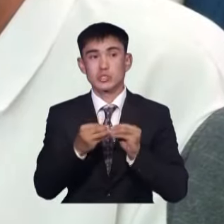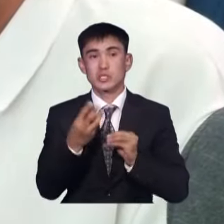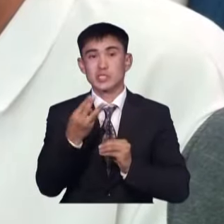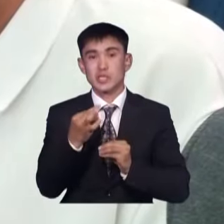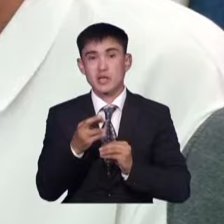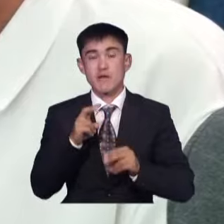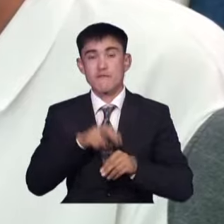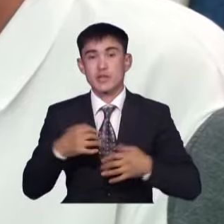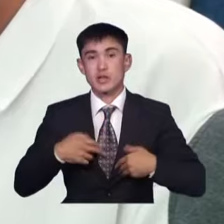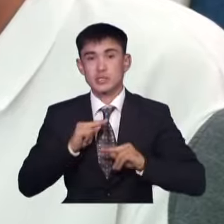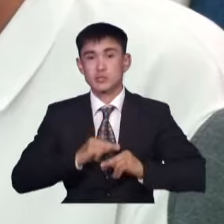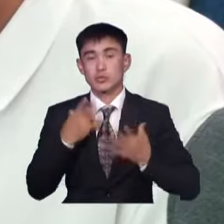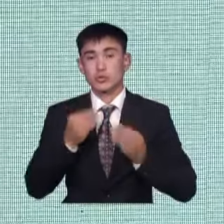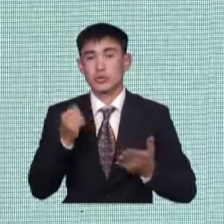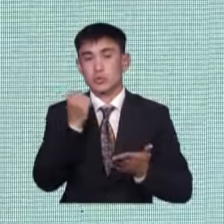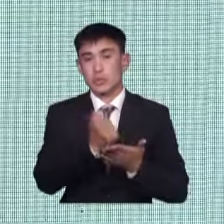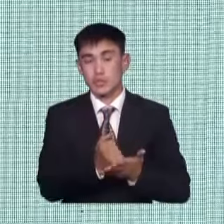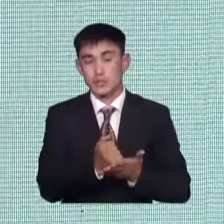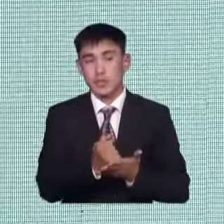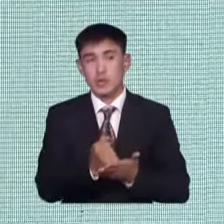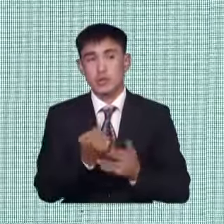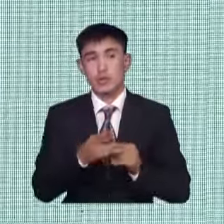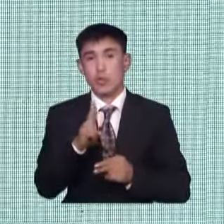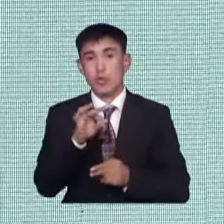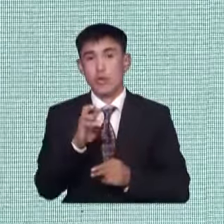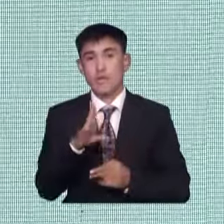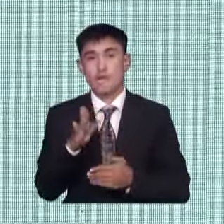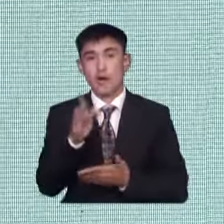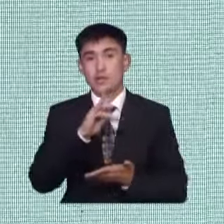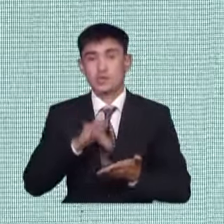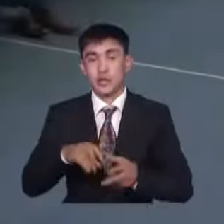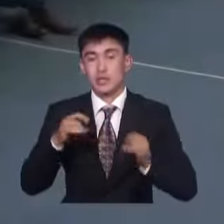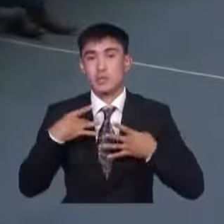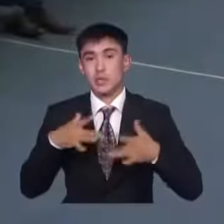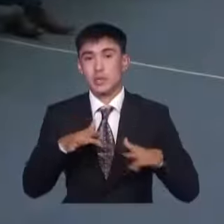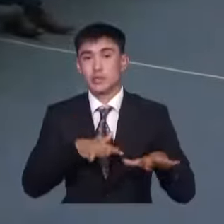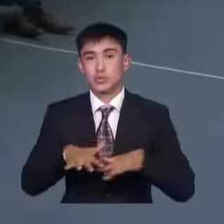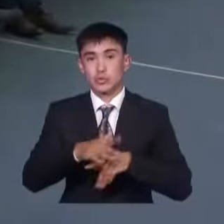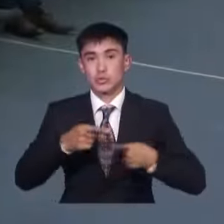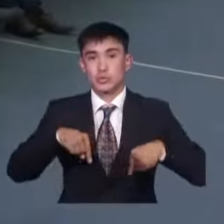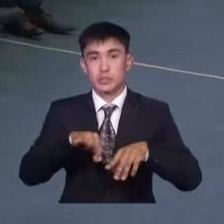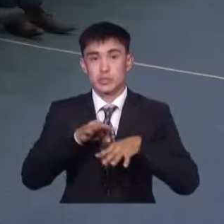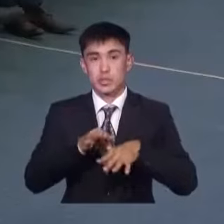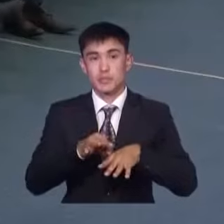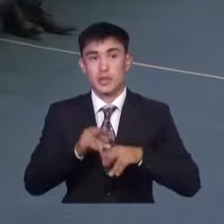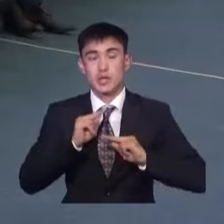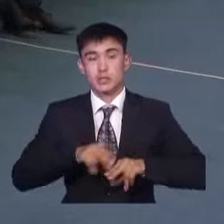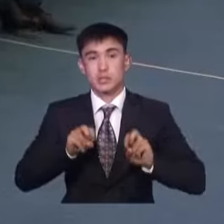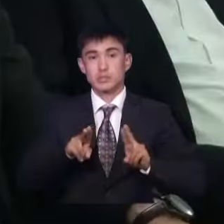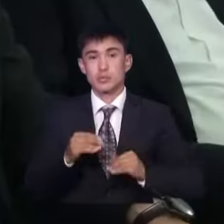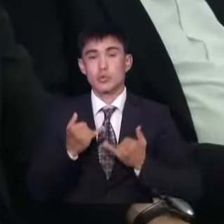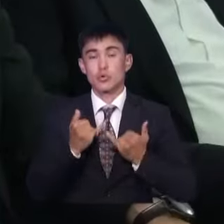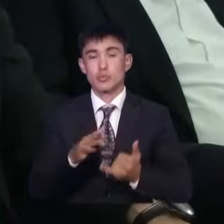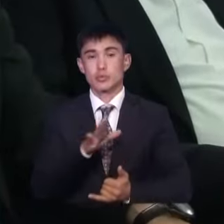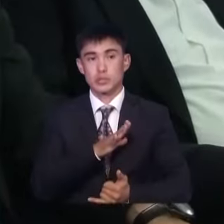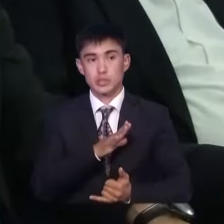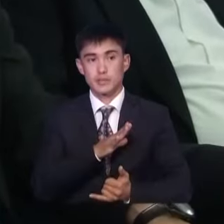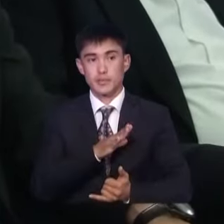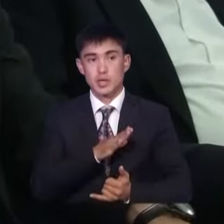ветеринария қызметкерлері күні деп белгіледі. Аясында Қонаев қаласында арнайы мерекелік жиын ұйымдастырылып, сала қызметкерлеріне құрмет